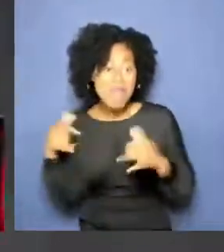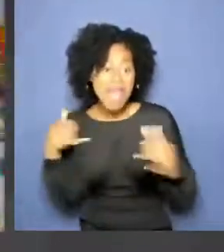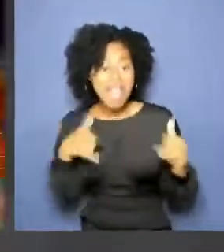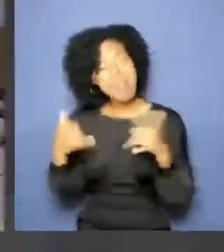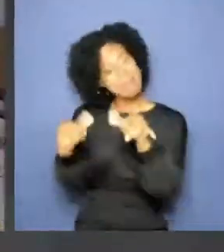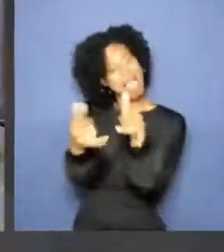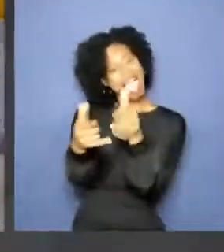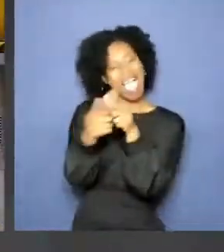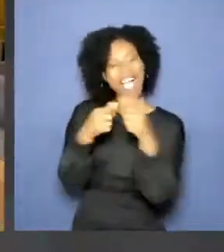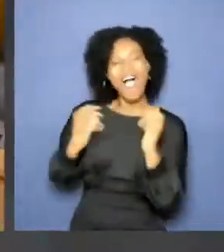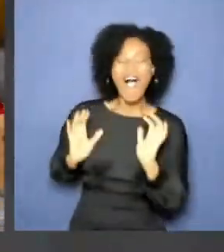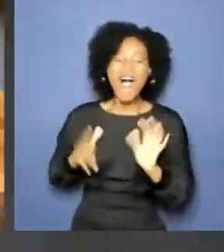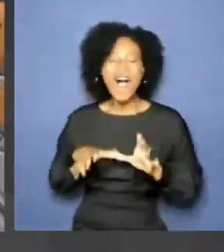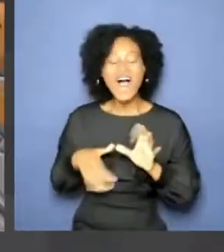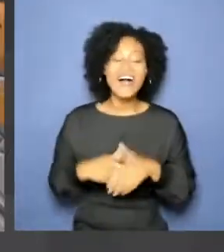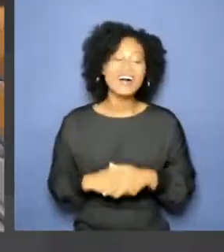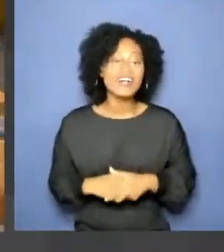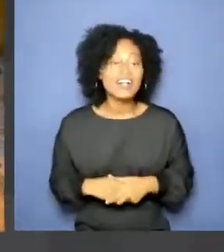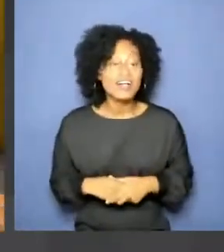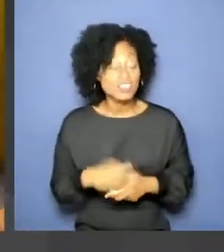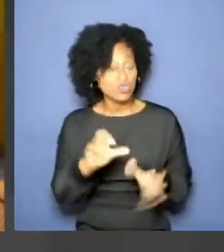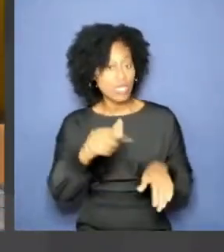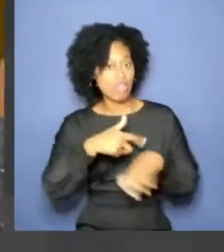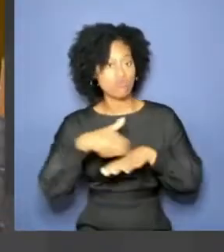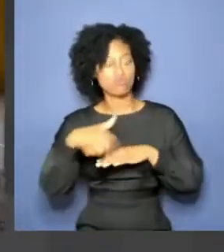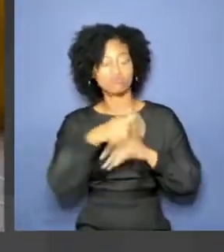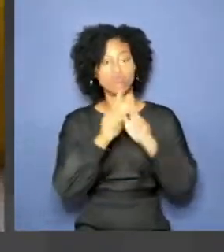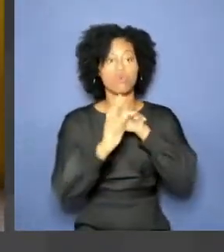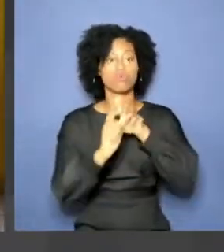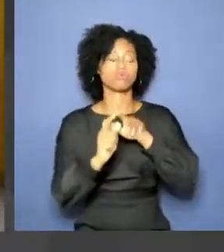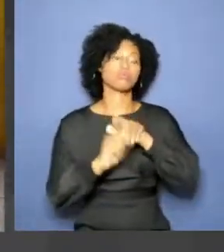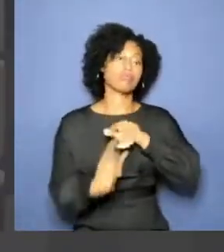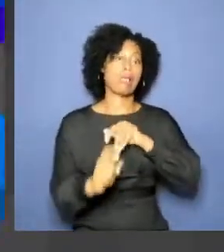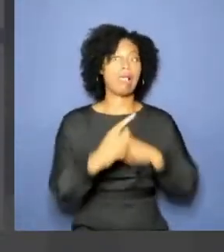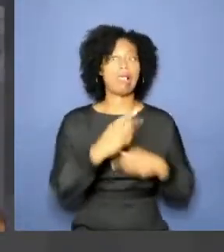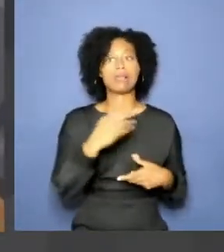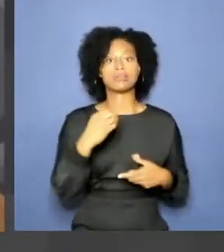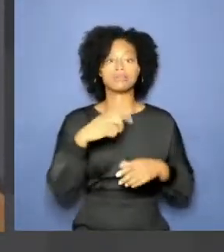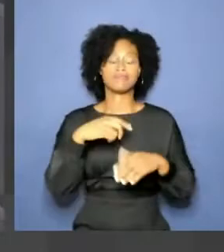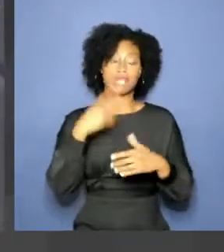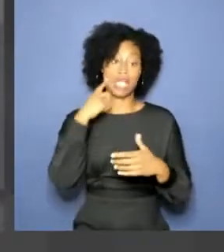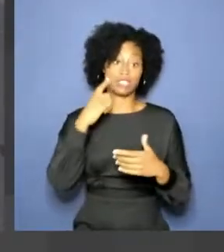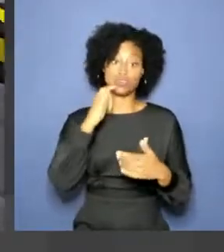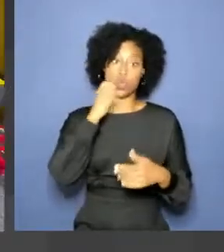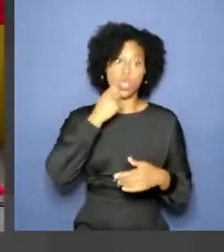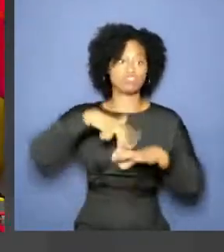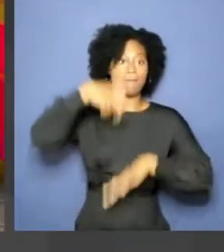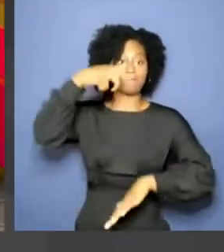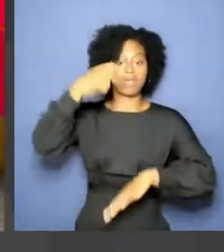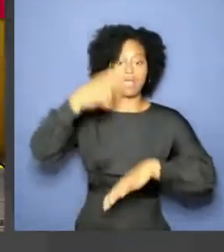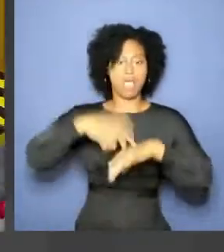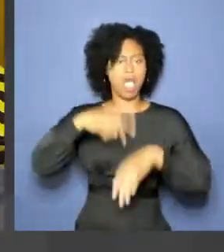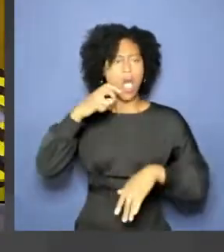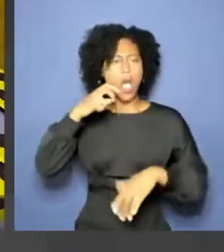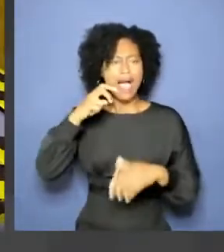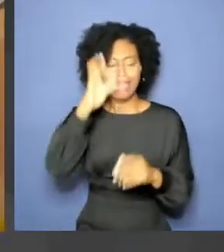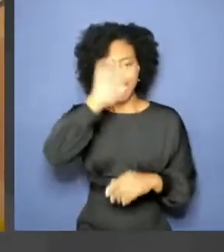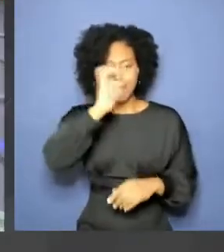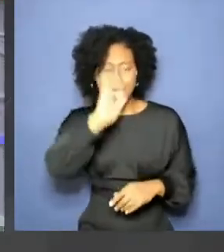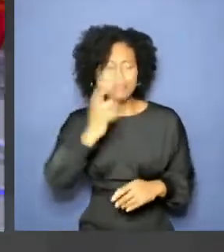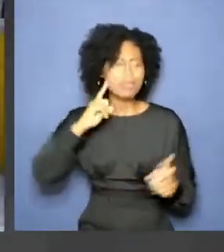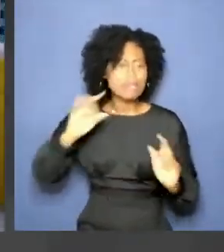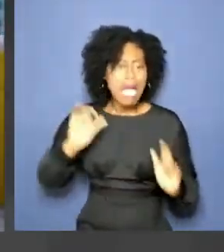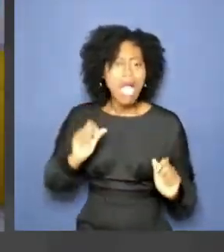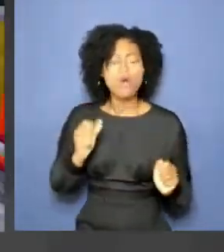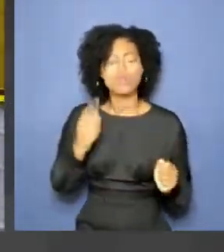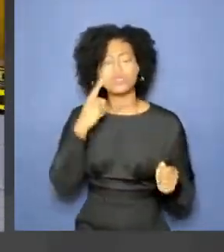かわいい。 So you can run and you can sprint, and oh my god, it's so cool. Look at the jump animation. They've got all the sounds officially from